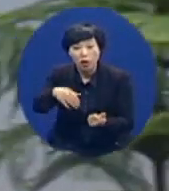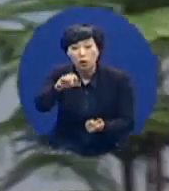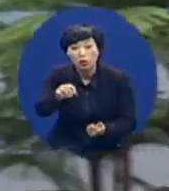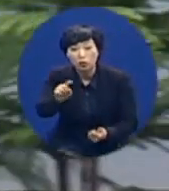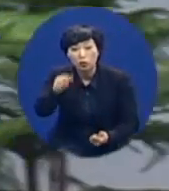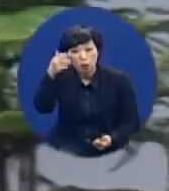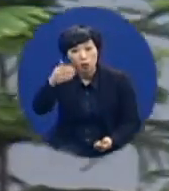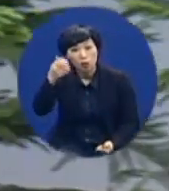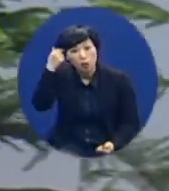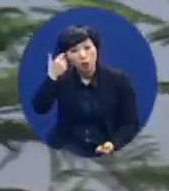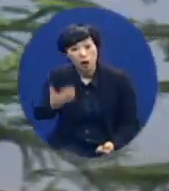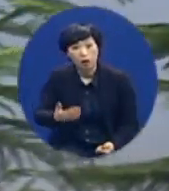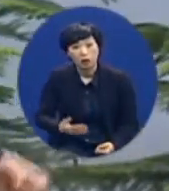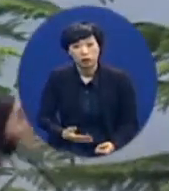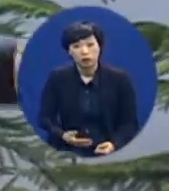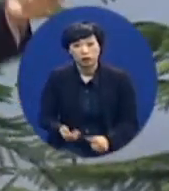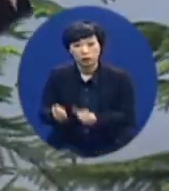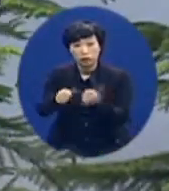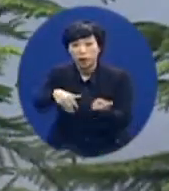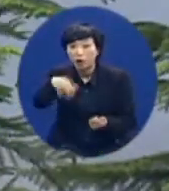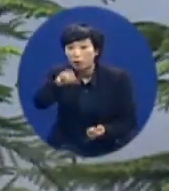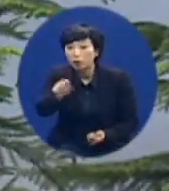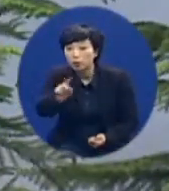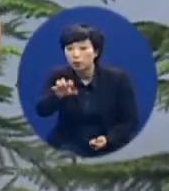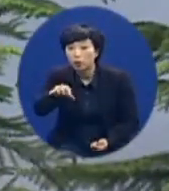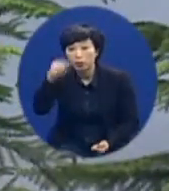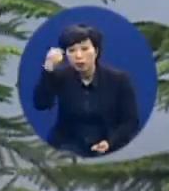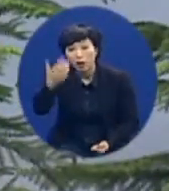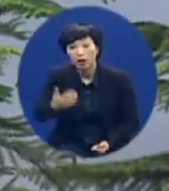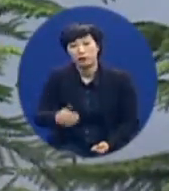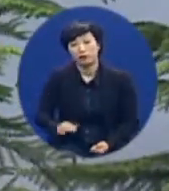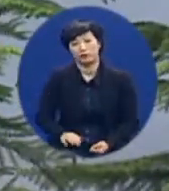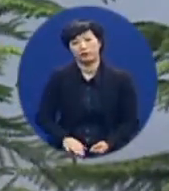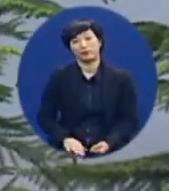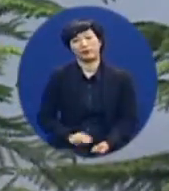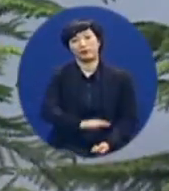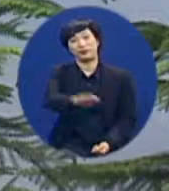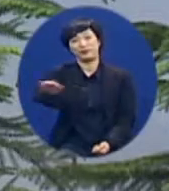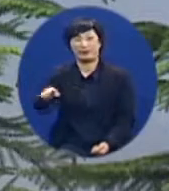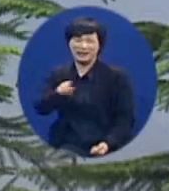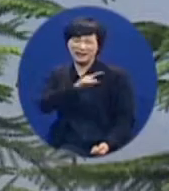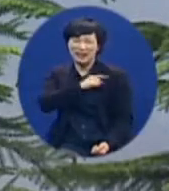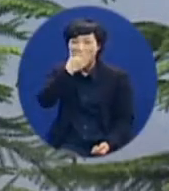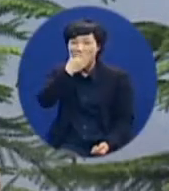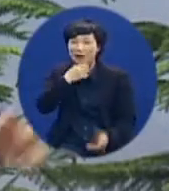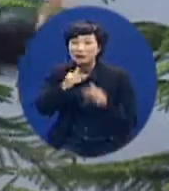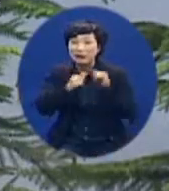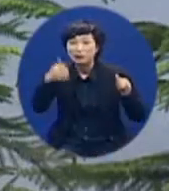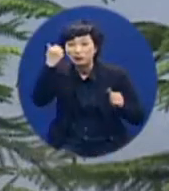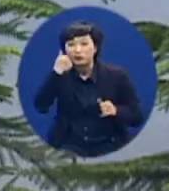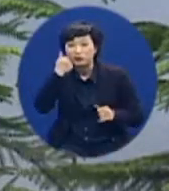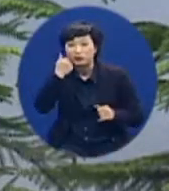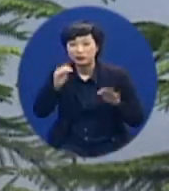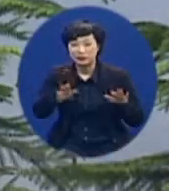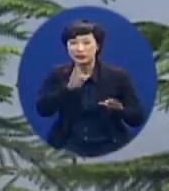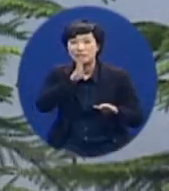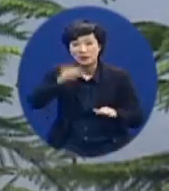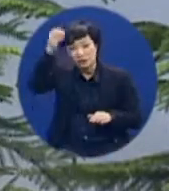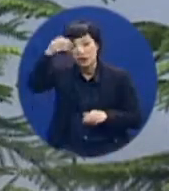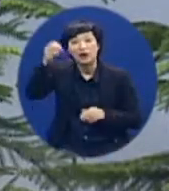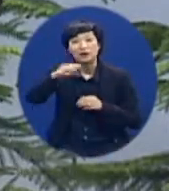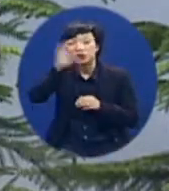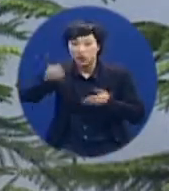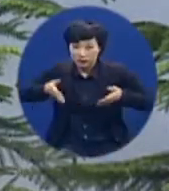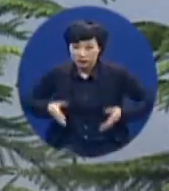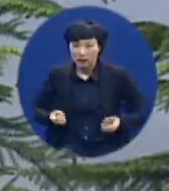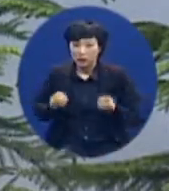where will your soul go? 우리는요, who is the happiest one? He is the